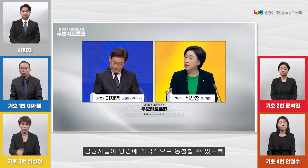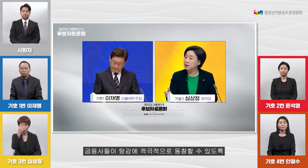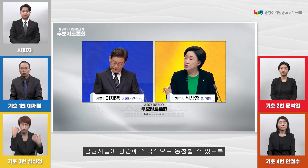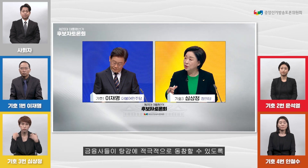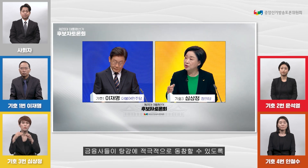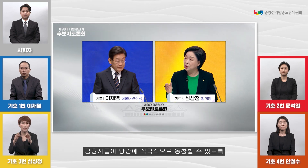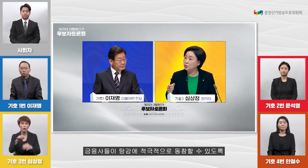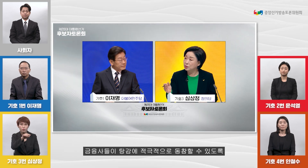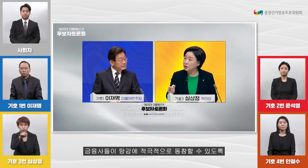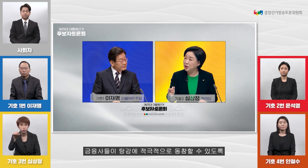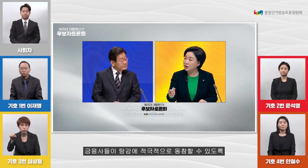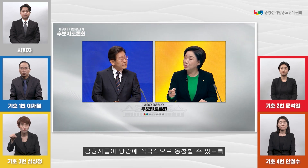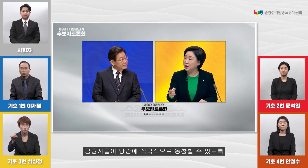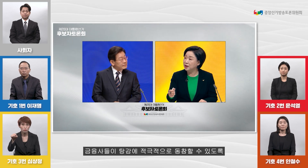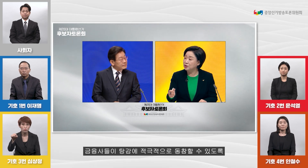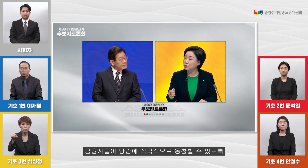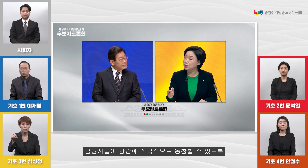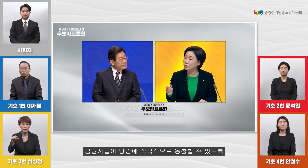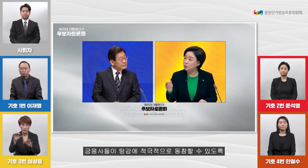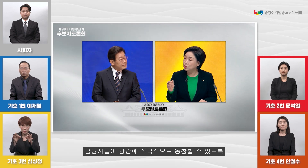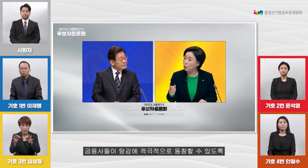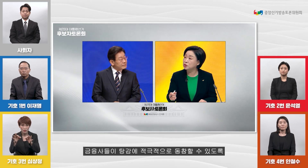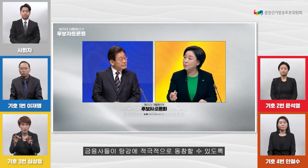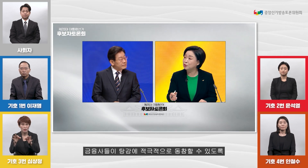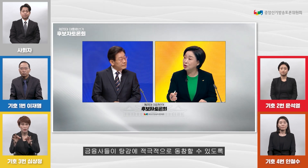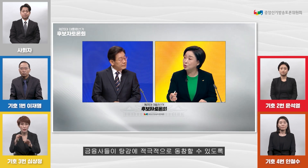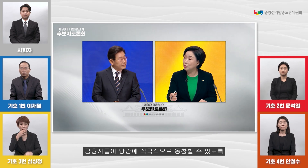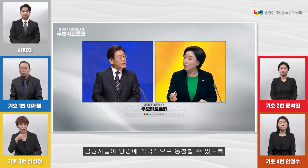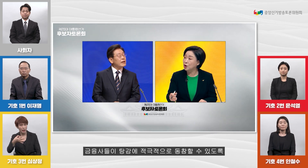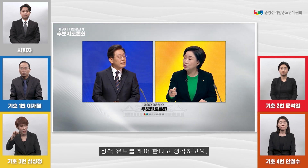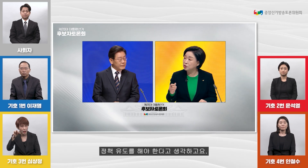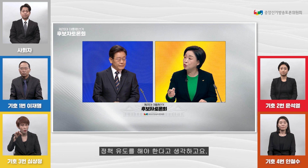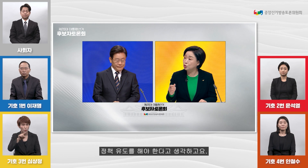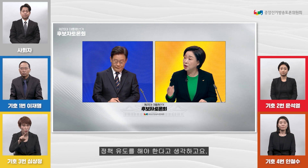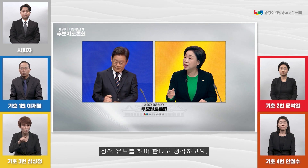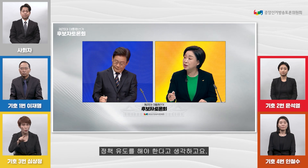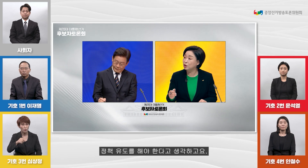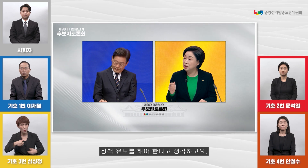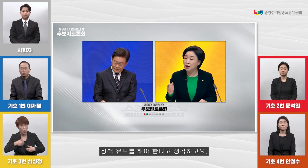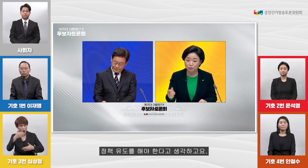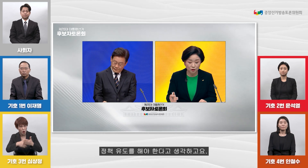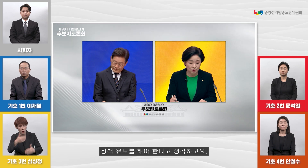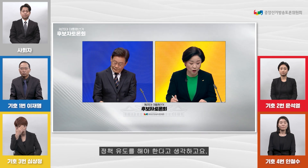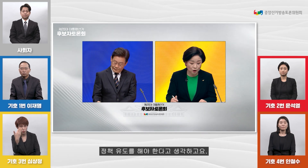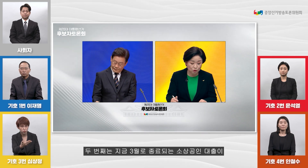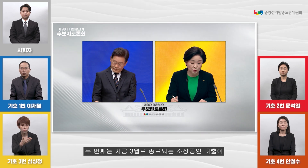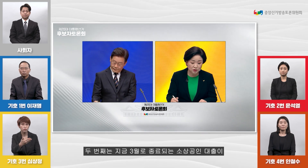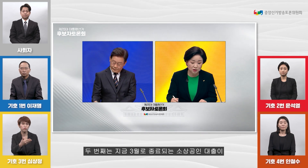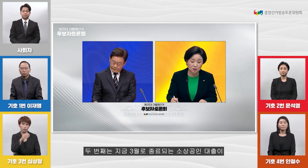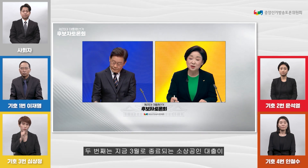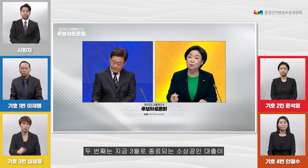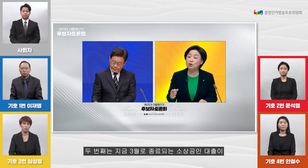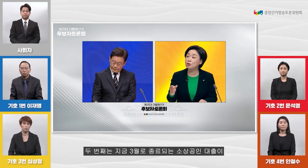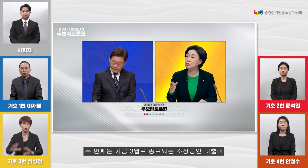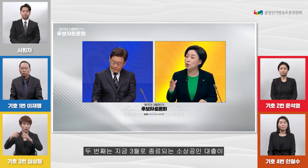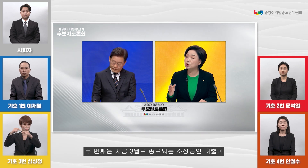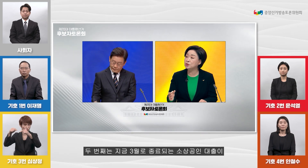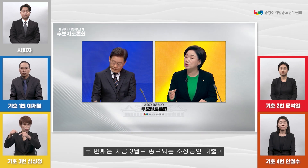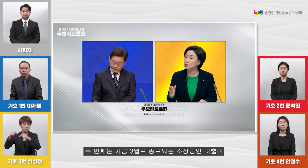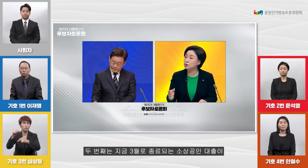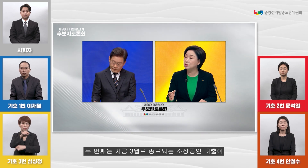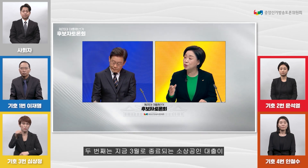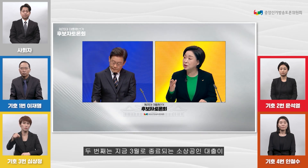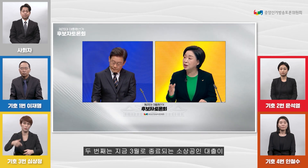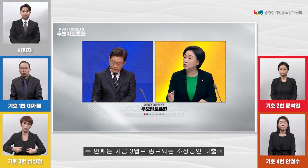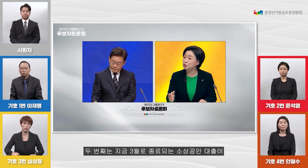금융사들이 이 탕감에 적극적으로 동참할 수 있도록 정책 유도를 해야 된다고 생각하고요. 두 번째는 지금 3월로